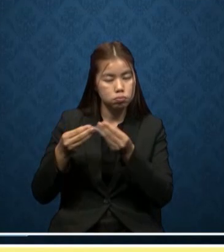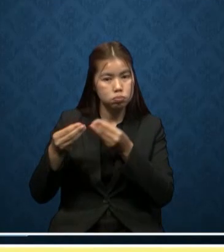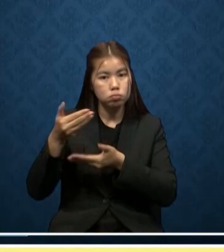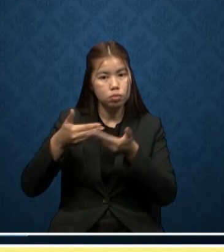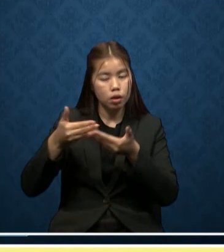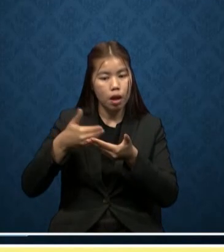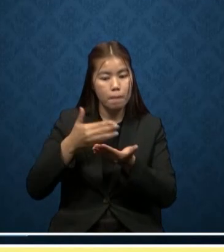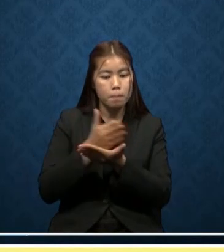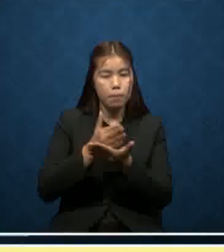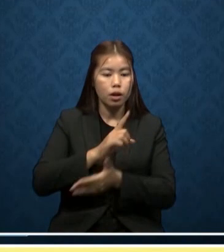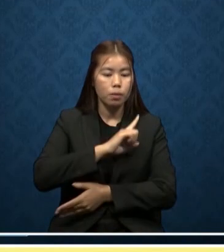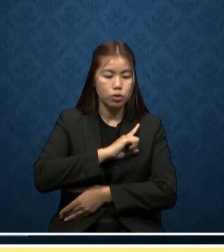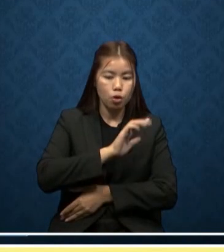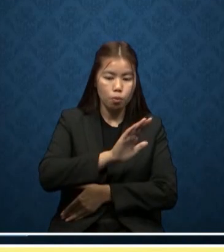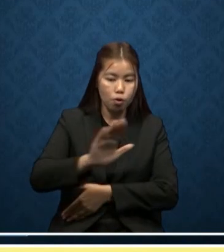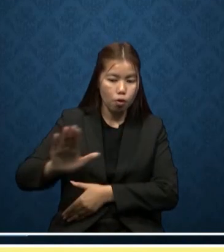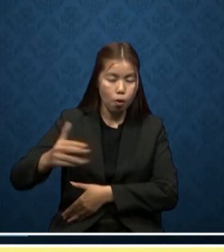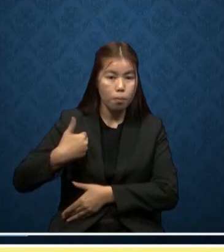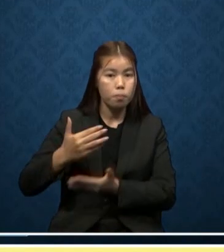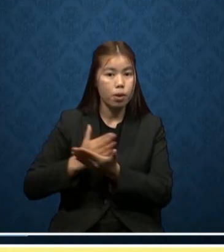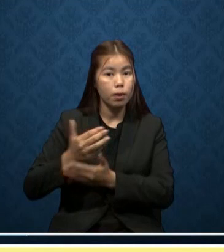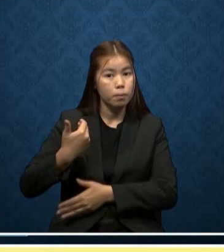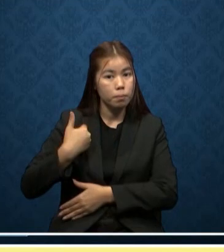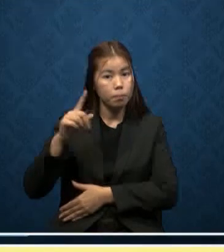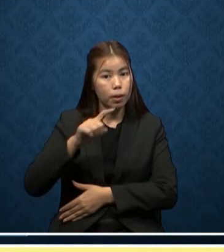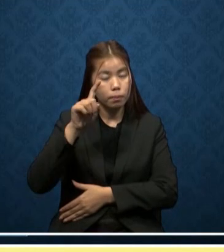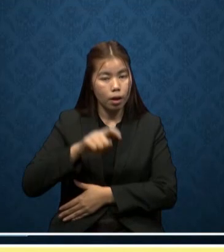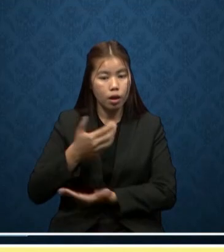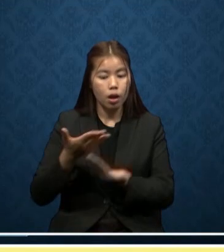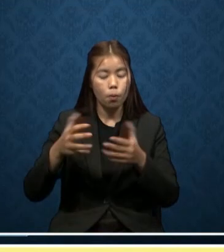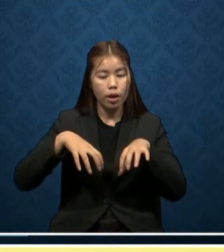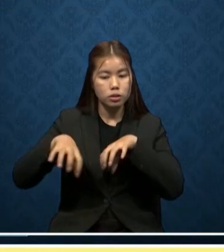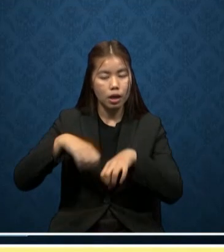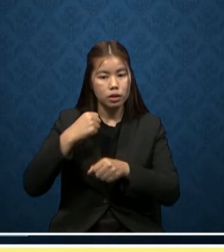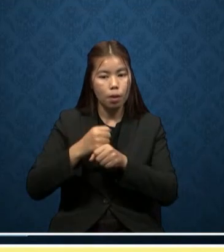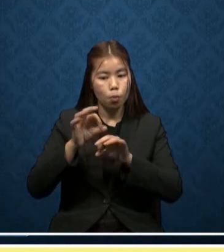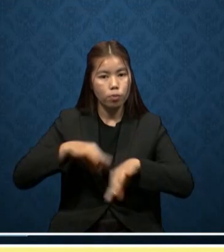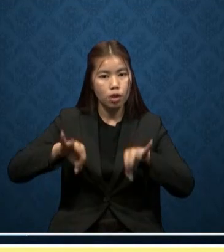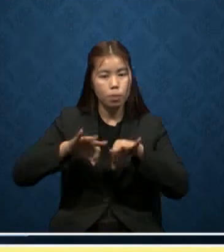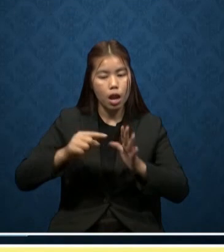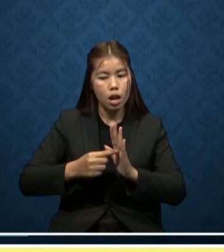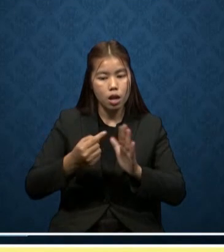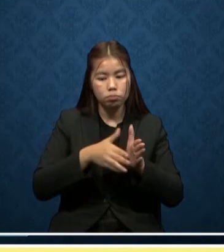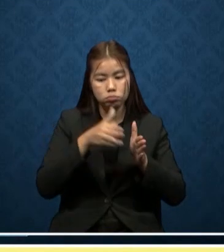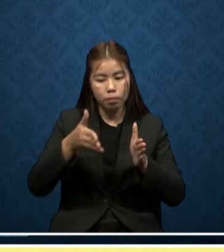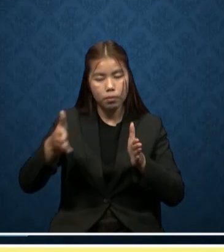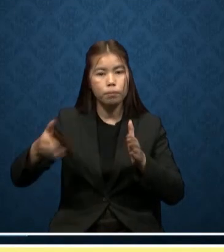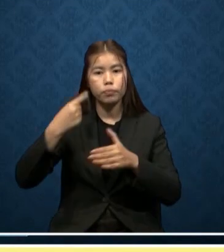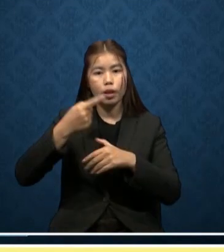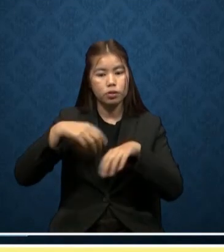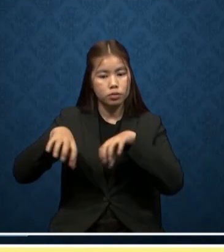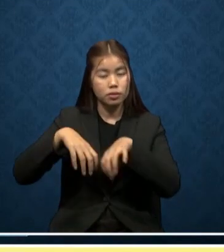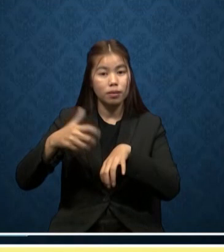แบ่งมอบเป้าหมายกันหรือไม่จัดตัดดับคววามสำคัญในเรื่องของการดำเนินการหรือไม่นะครับผม